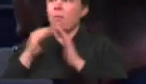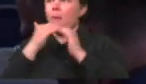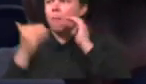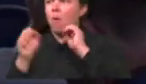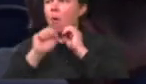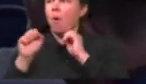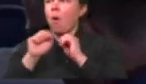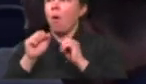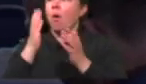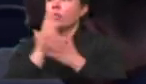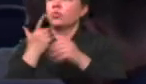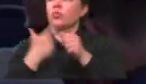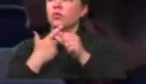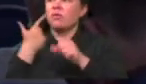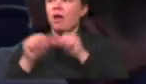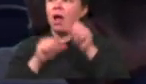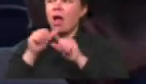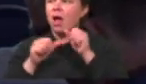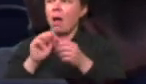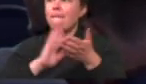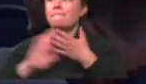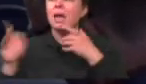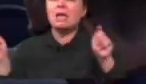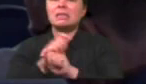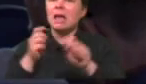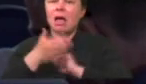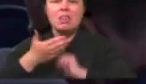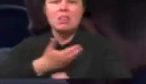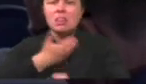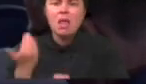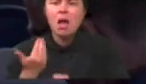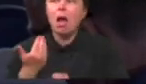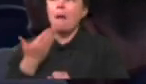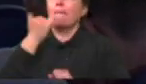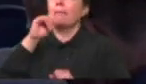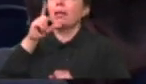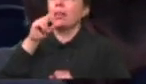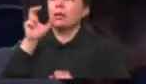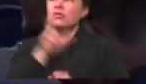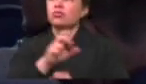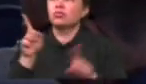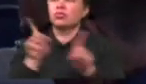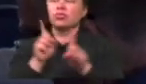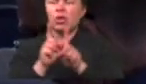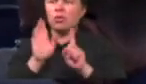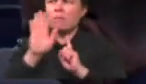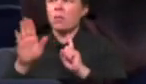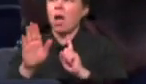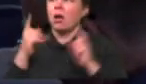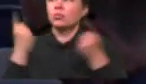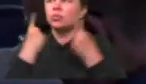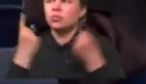Wrocławiem, po 22 lata bez transportu kolejowego. Milicz miał też taki epizod, że